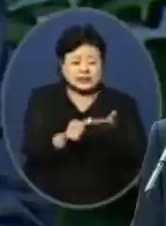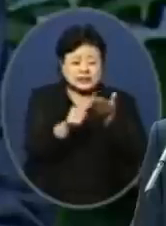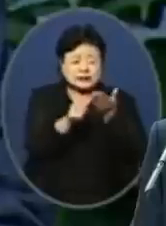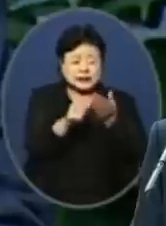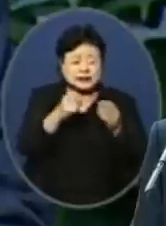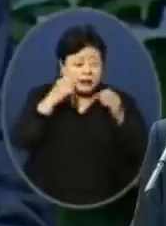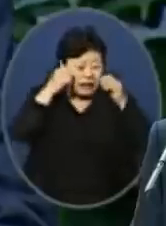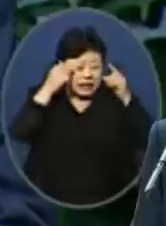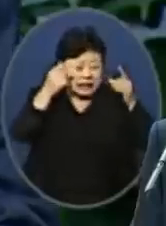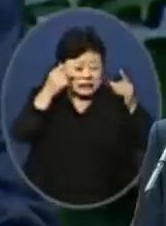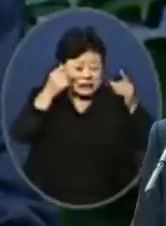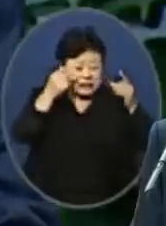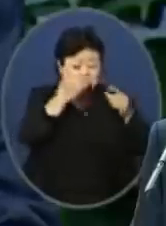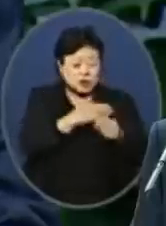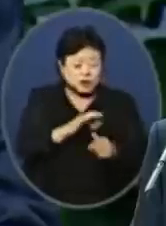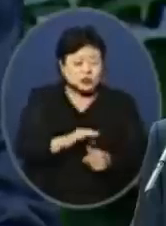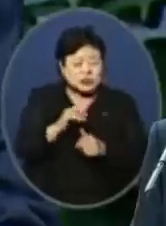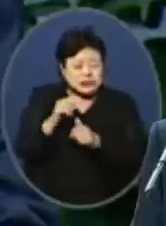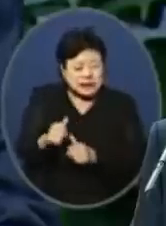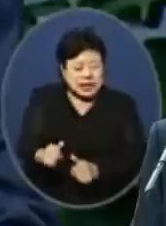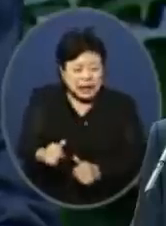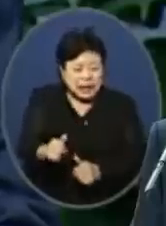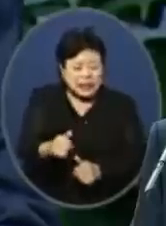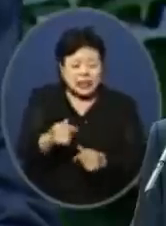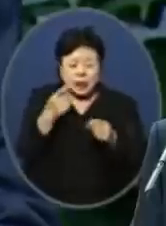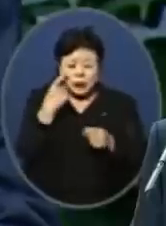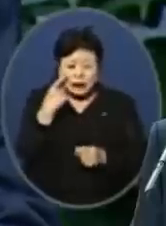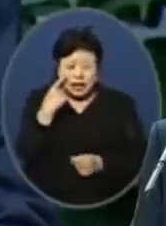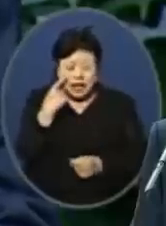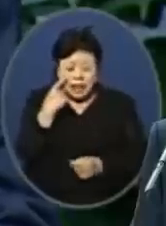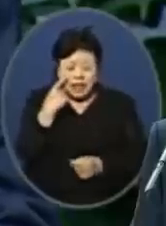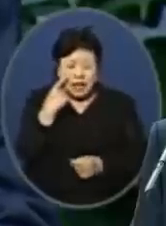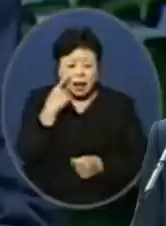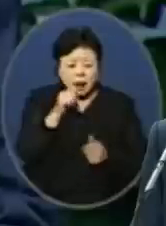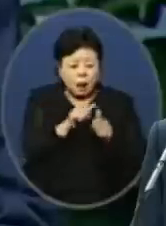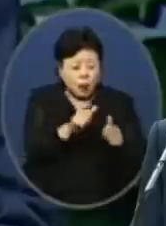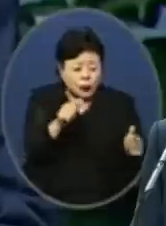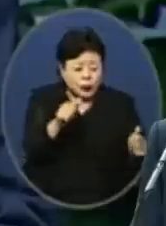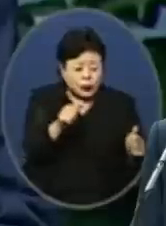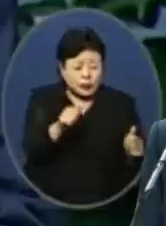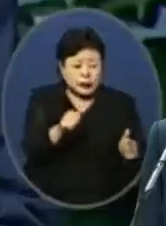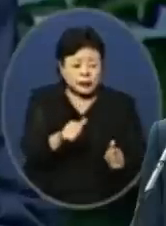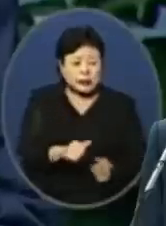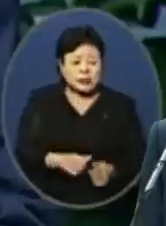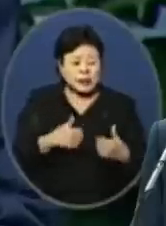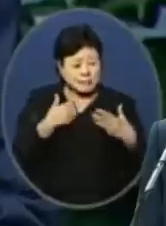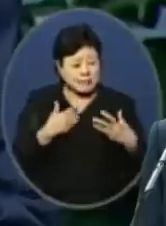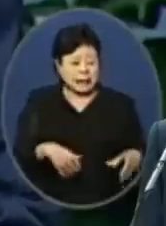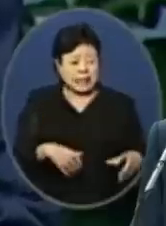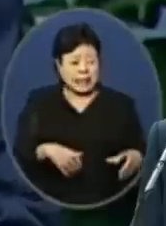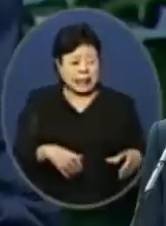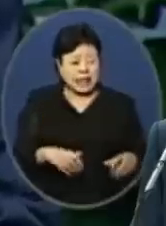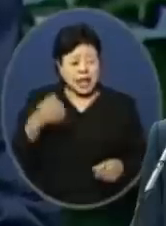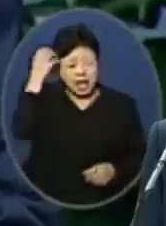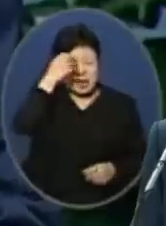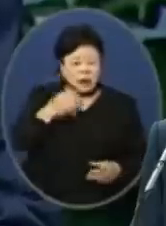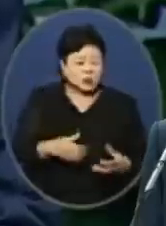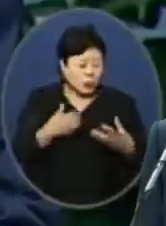것입니다. 육을 따라가다 보니까 혼도 파괴되고